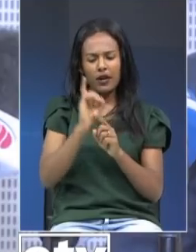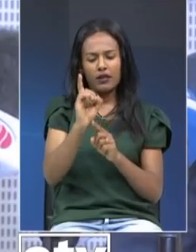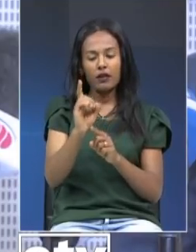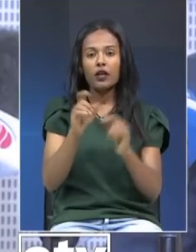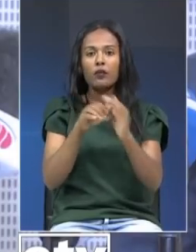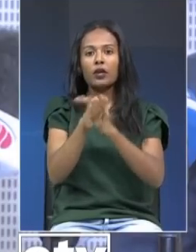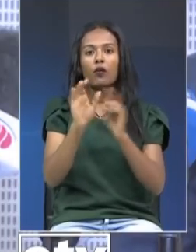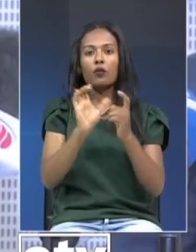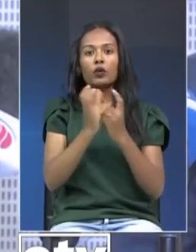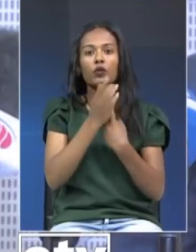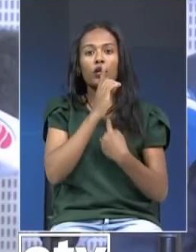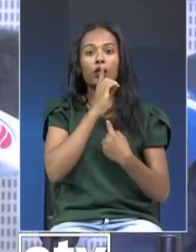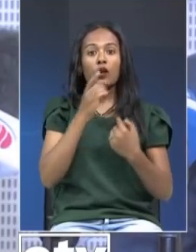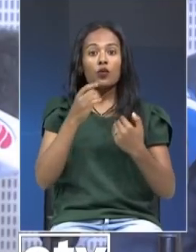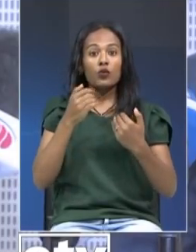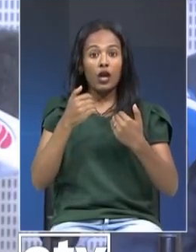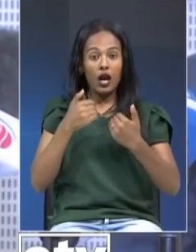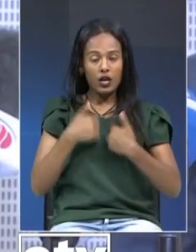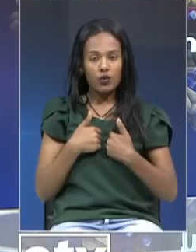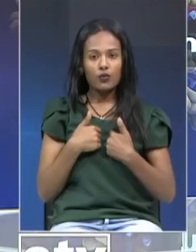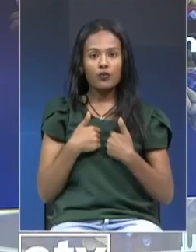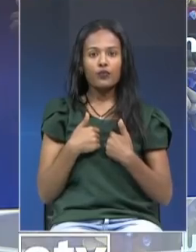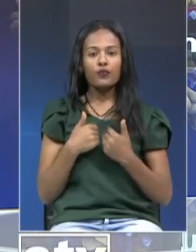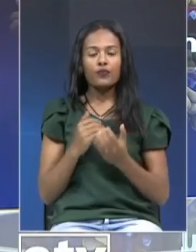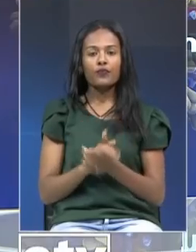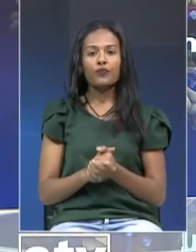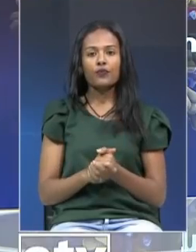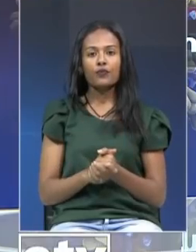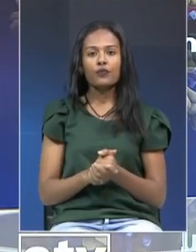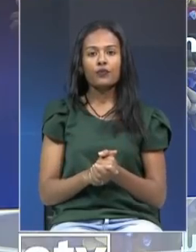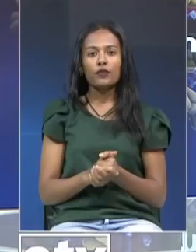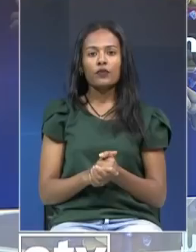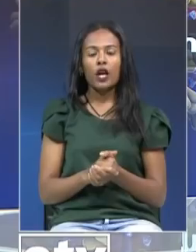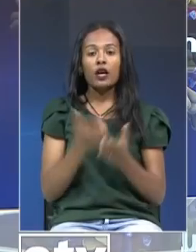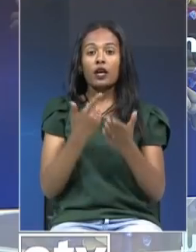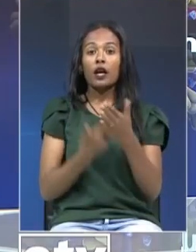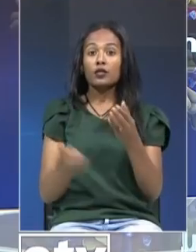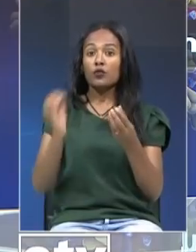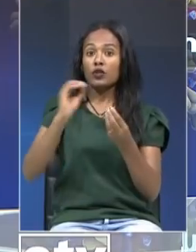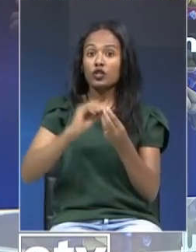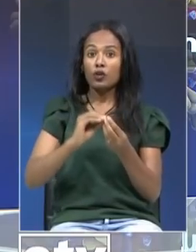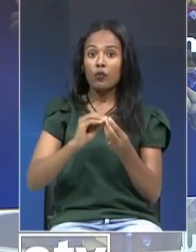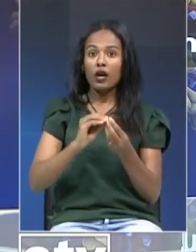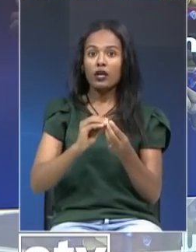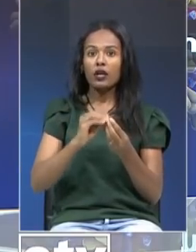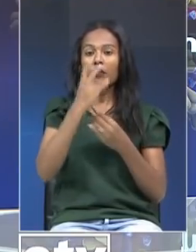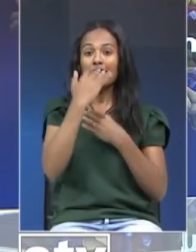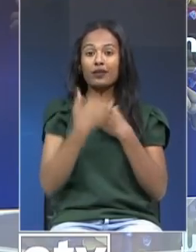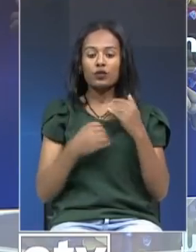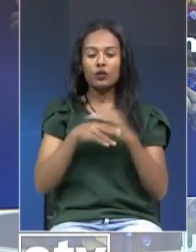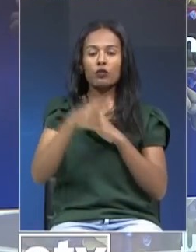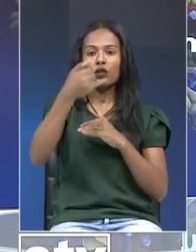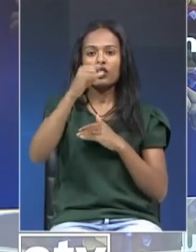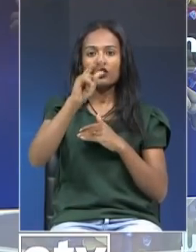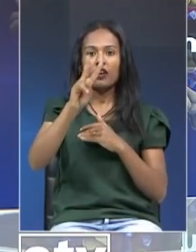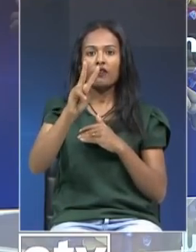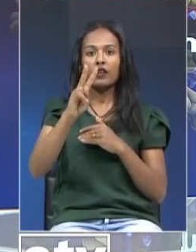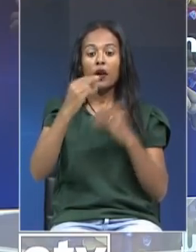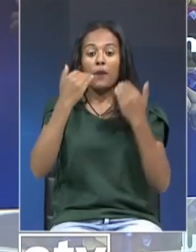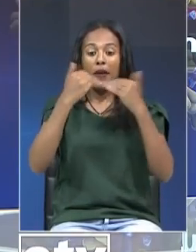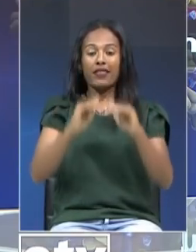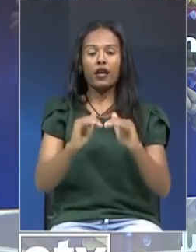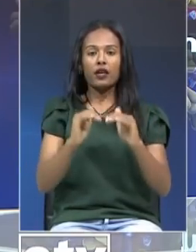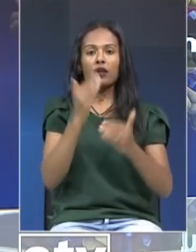የሚገቡበት ሁኔታ ላይ የደረሱበት አግባብ ነው ያለው። ከዚህም በተጨማሪ በደም ውስጥ የሚኖርን የኤችአይቪ ቫይረስ መጠን